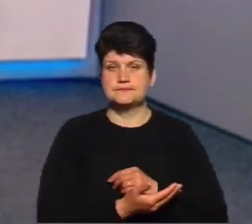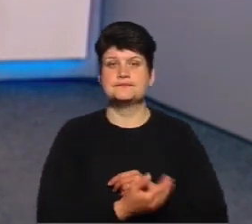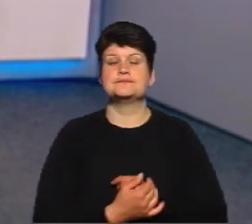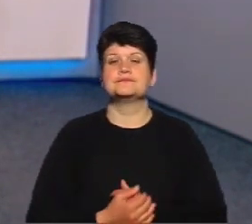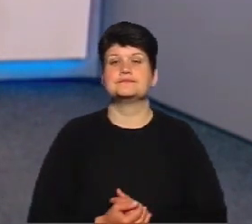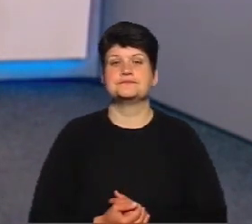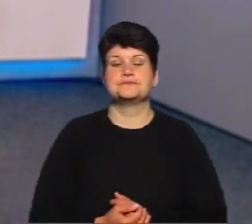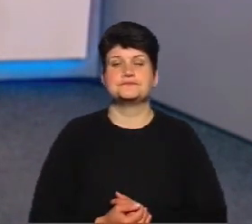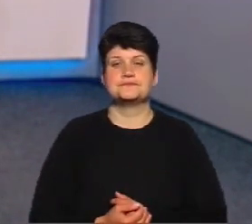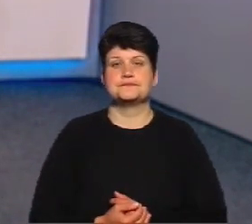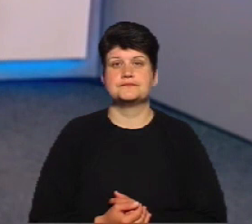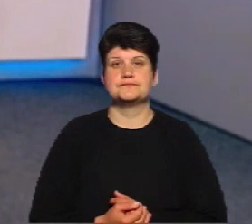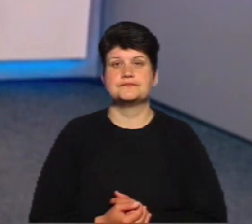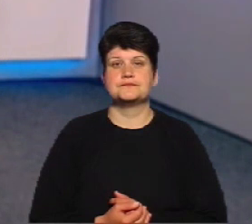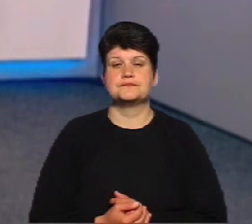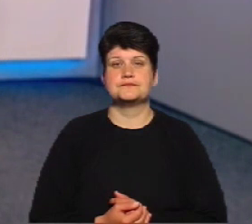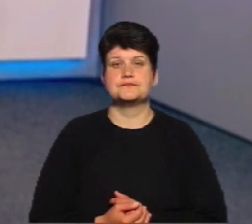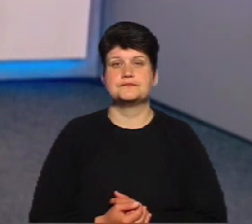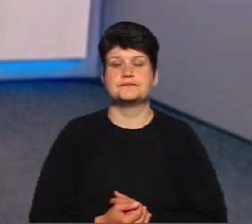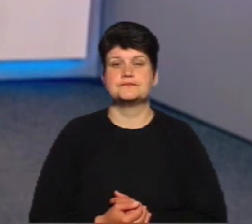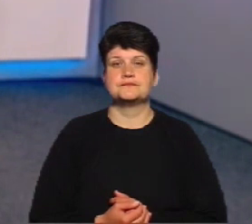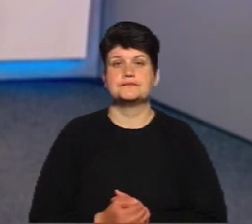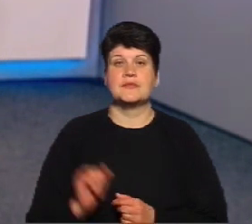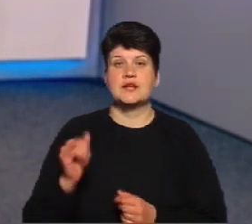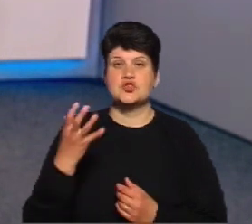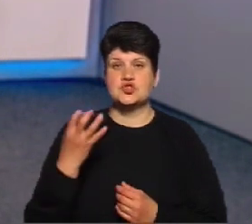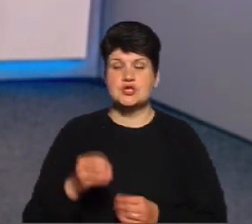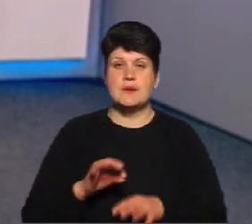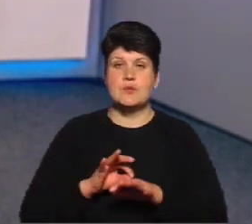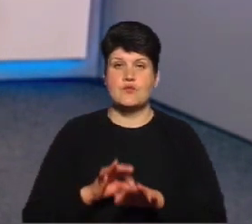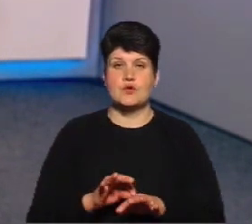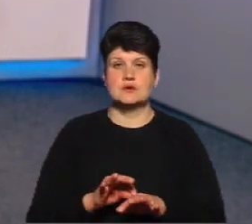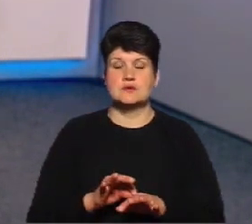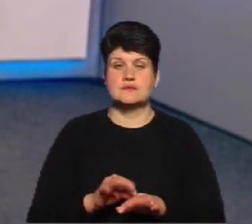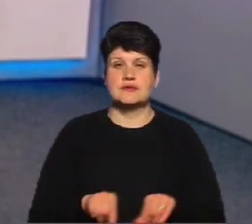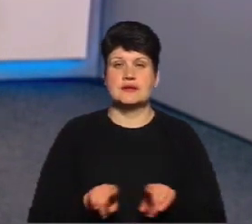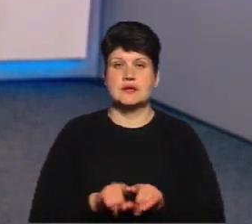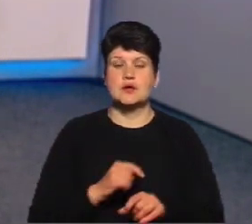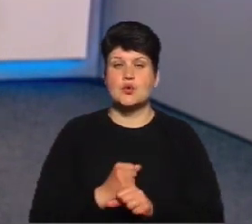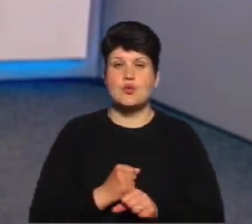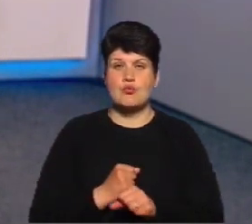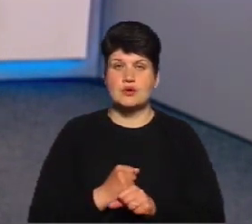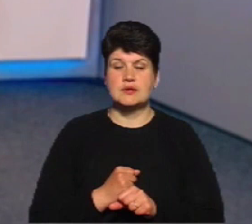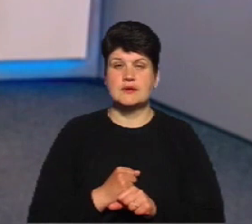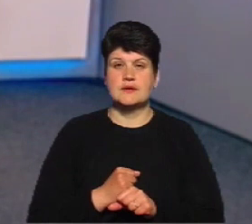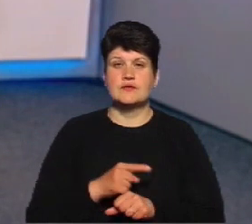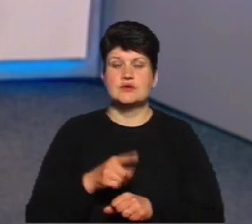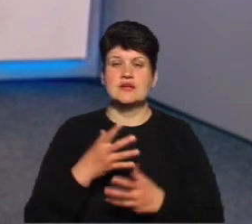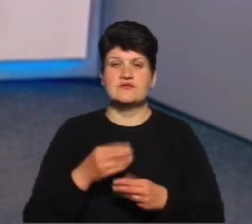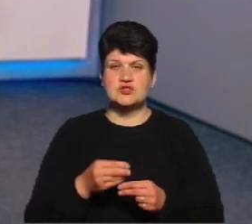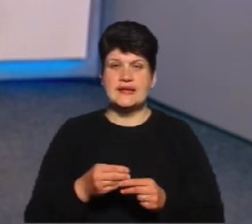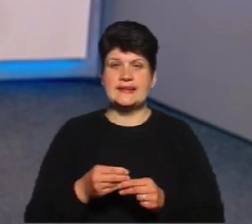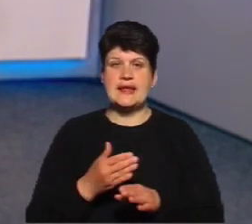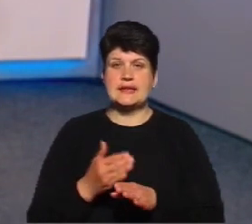І ще проводяться такі роботи, вірніше, вони вже на етапі завершення в